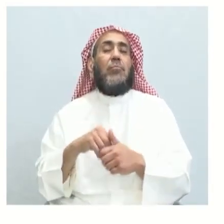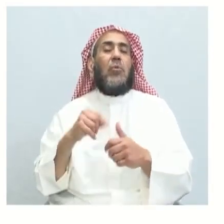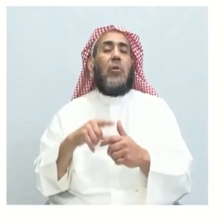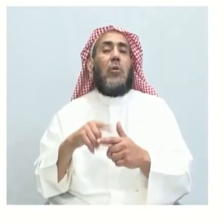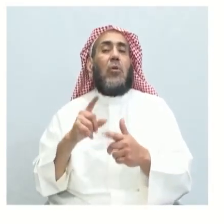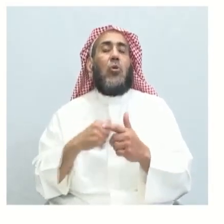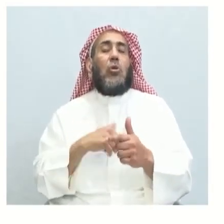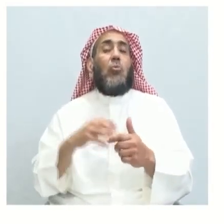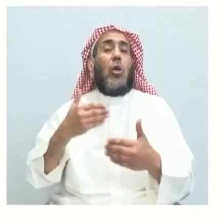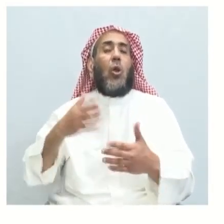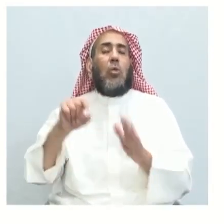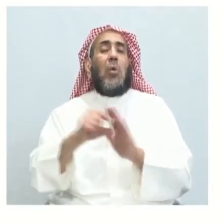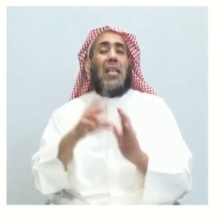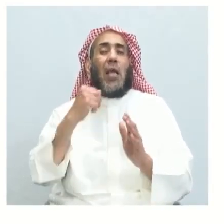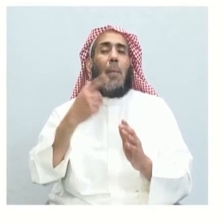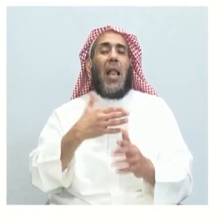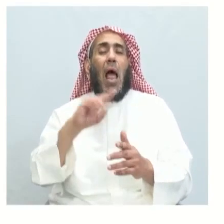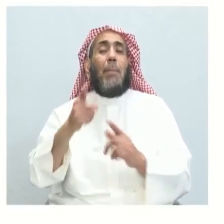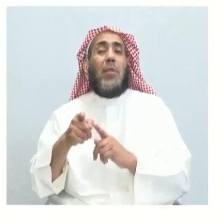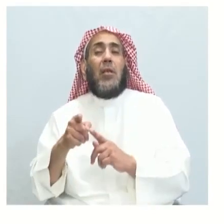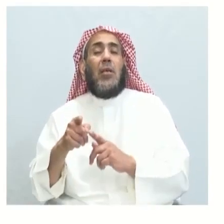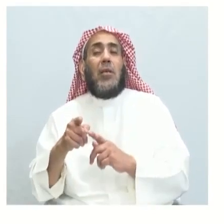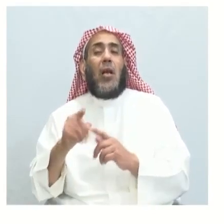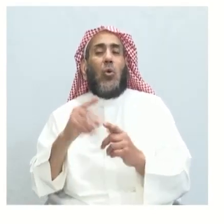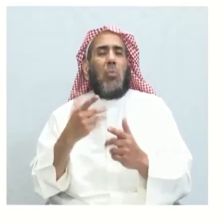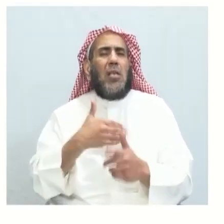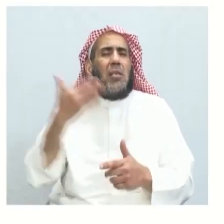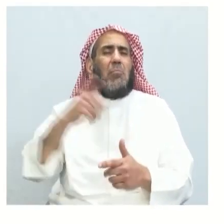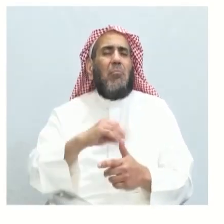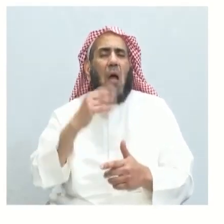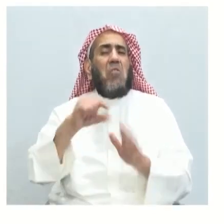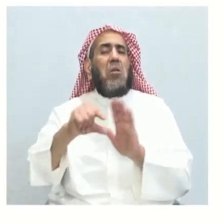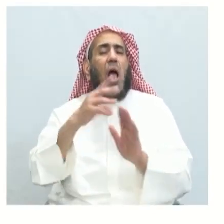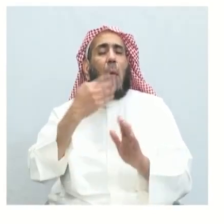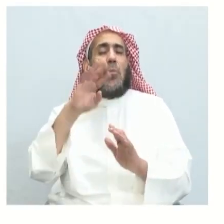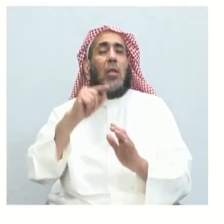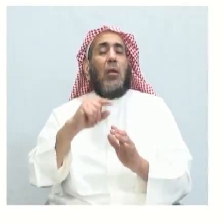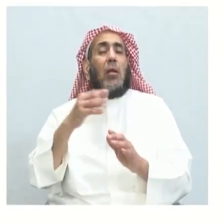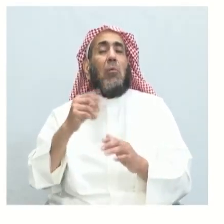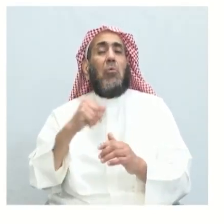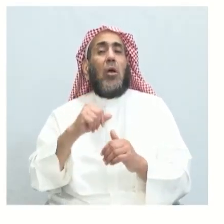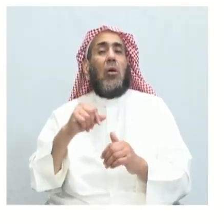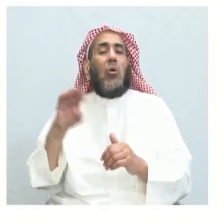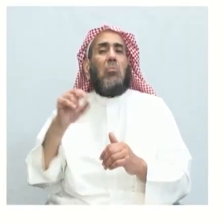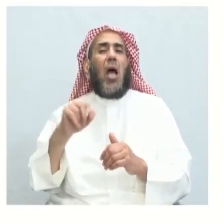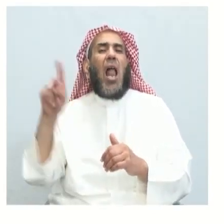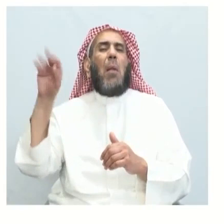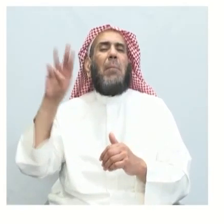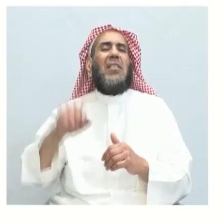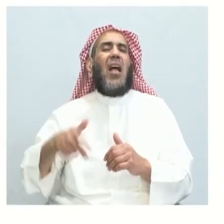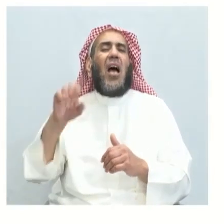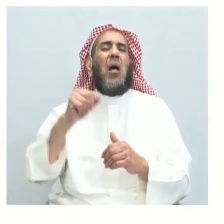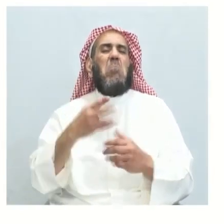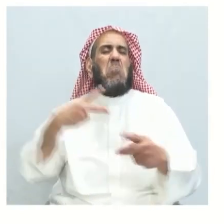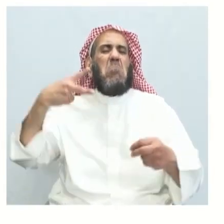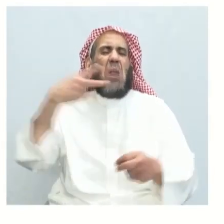ويسمون الخطبه التي لا تستهل بهذا الاستهلال بالخطبه التي لا تبدا بالحمد والحمد ل بسمله هي الخطبه البتراء خطبه البتراء